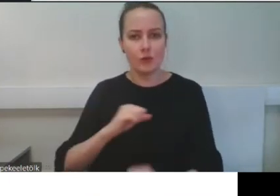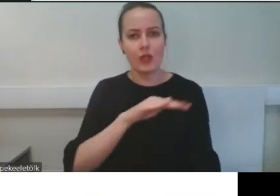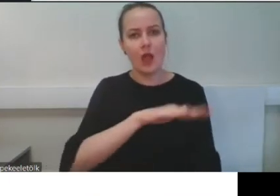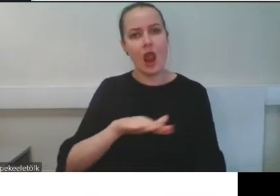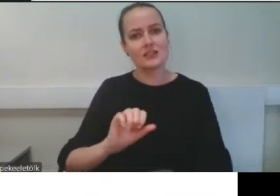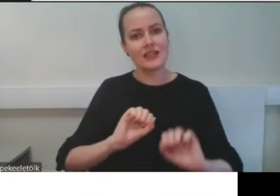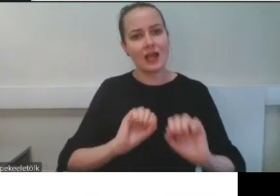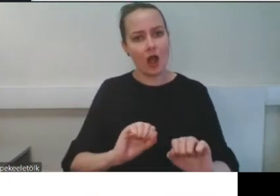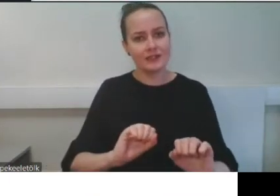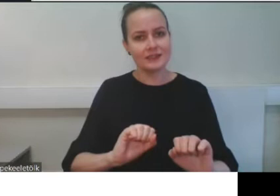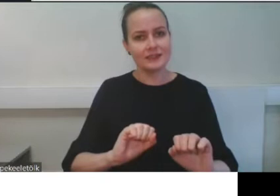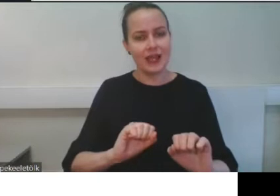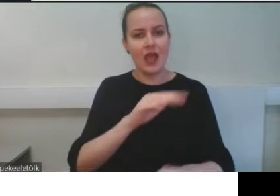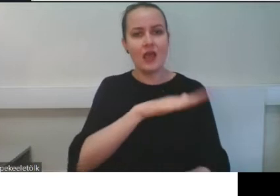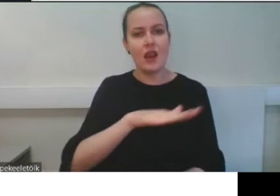vananenud , aga